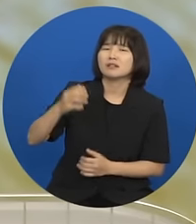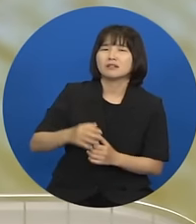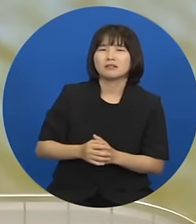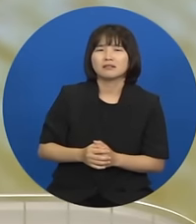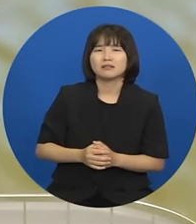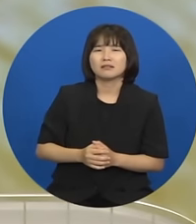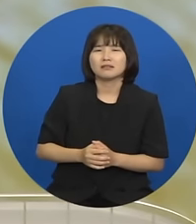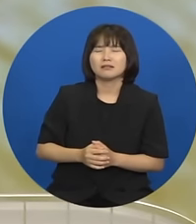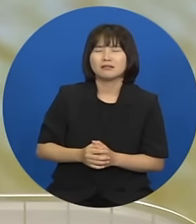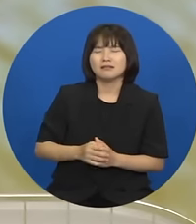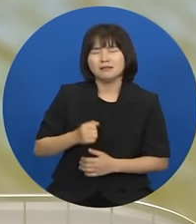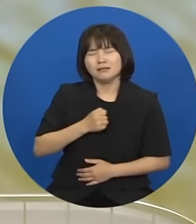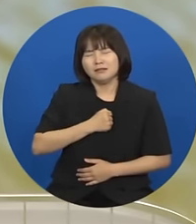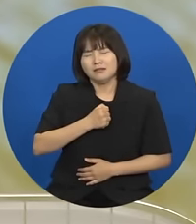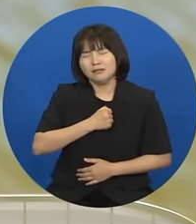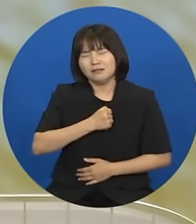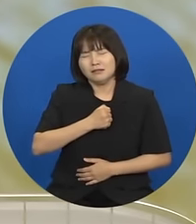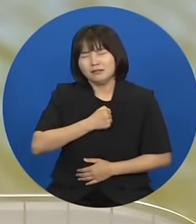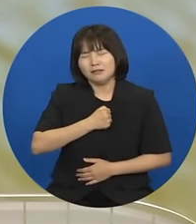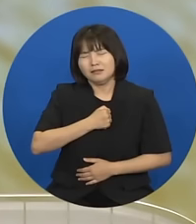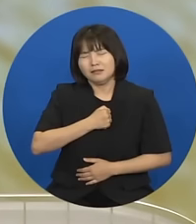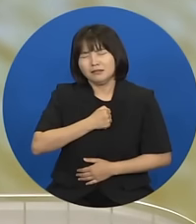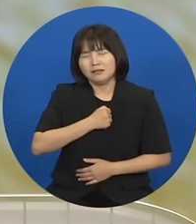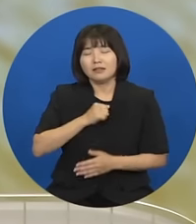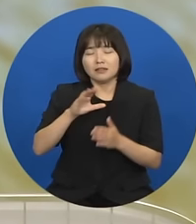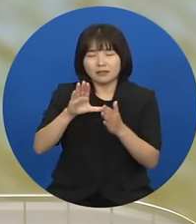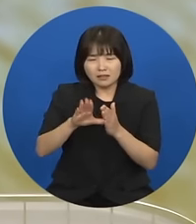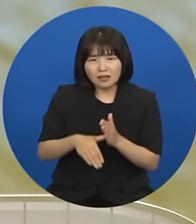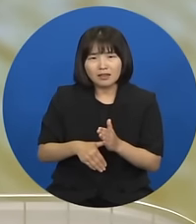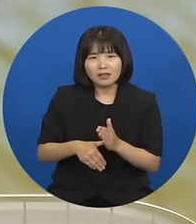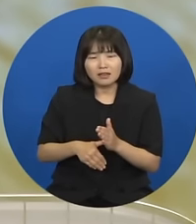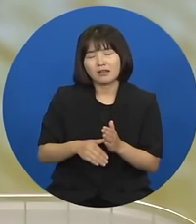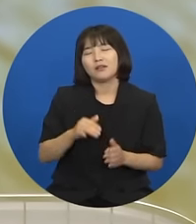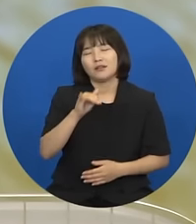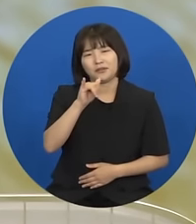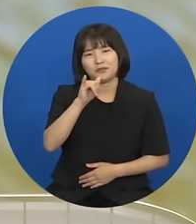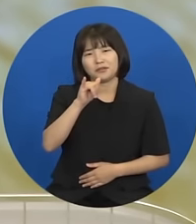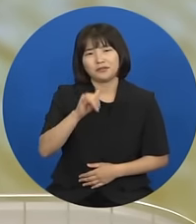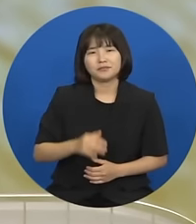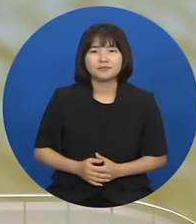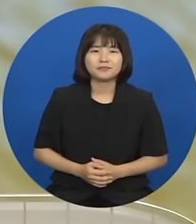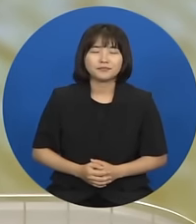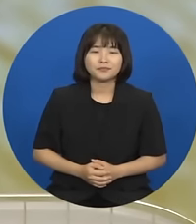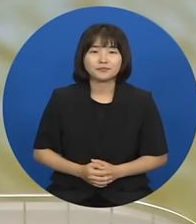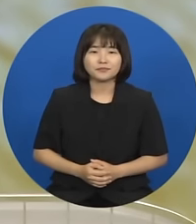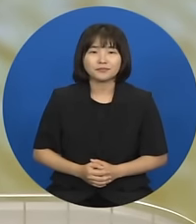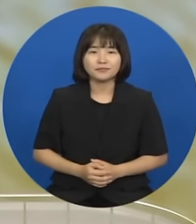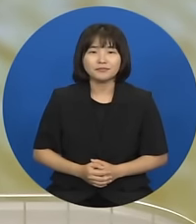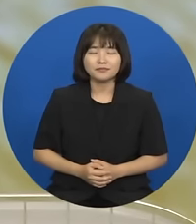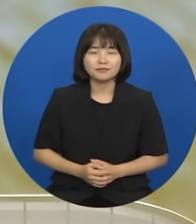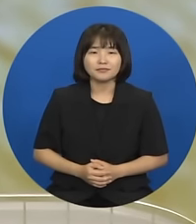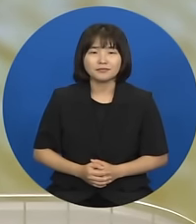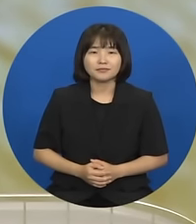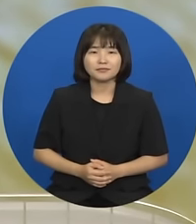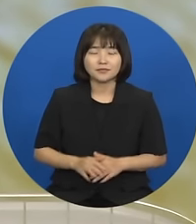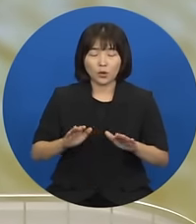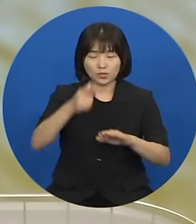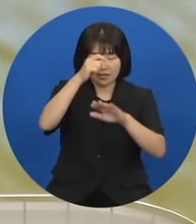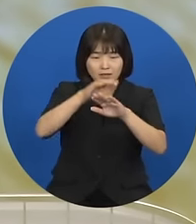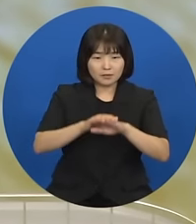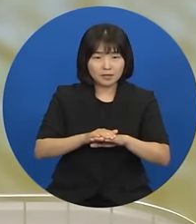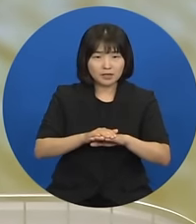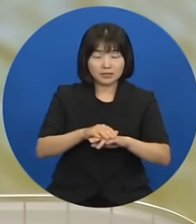신음하는, 애통하는 자리까지 우리가 때로는 나아가기도 합니다. 혹시 오늘 예배하는 이